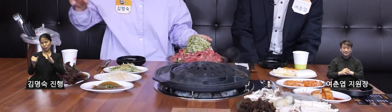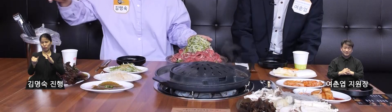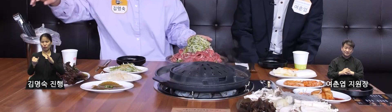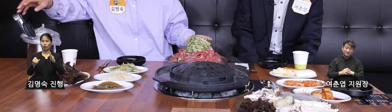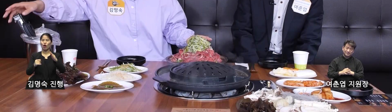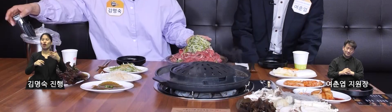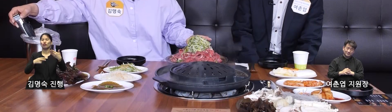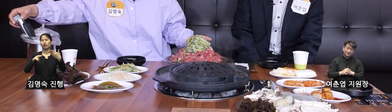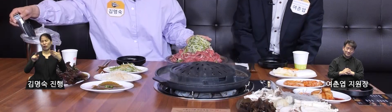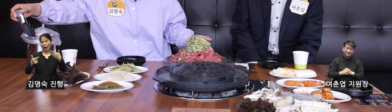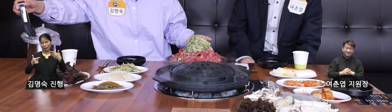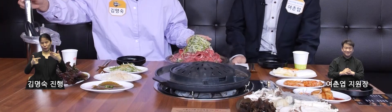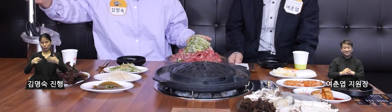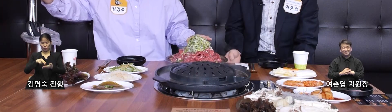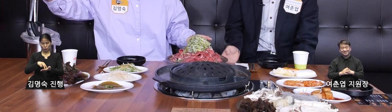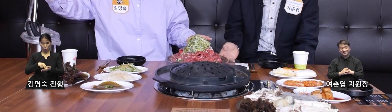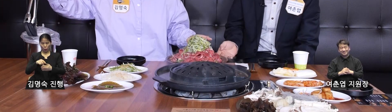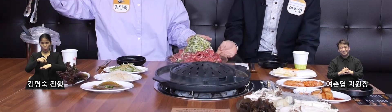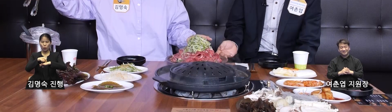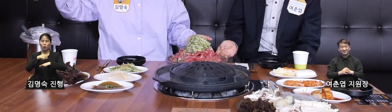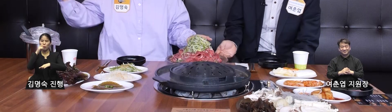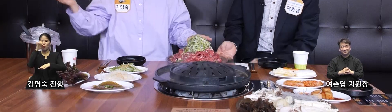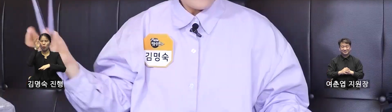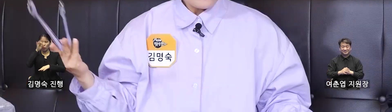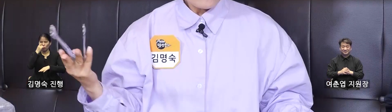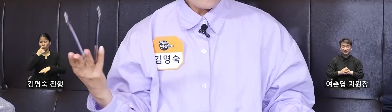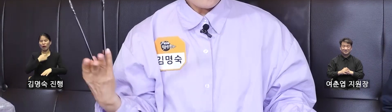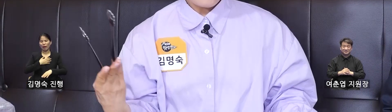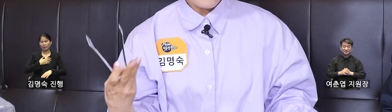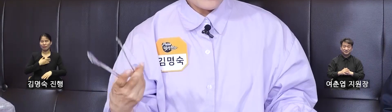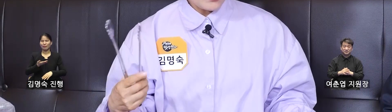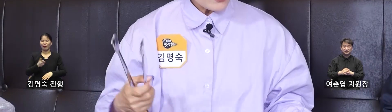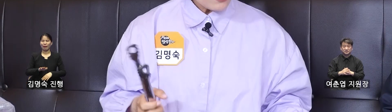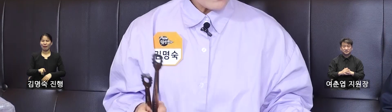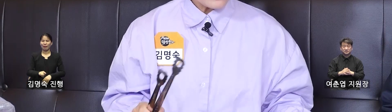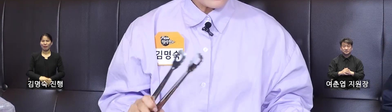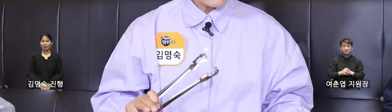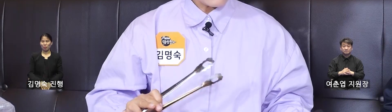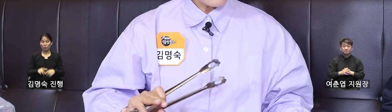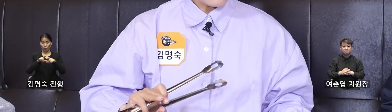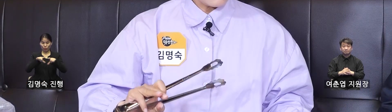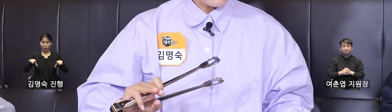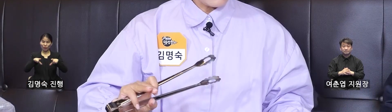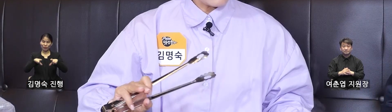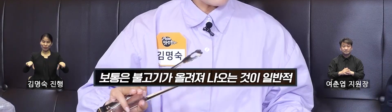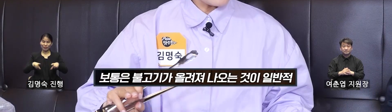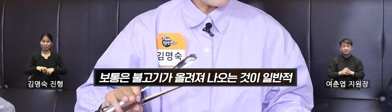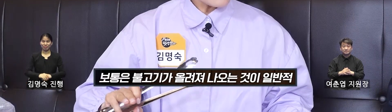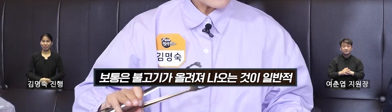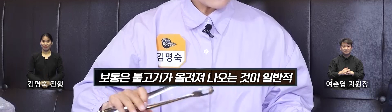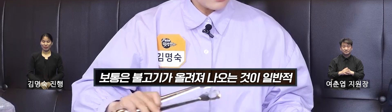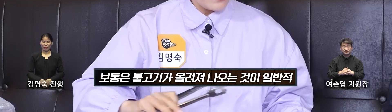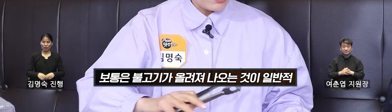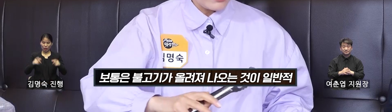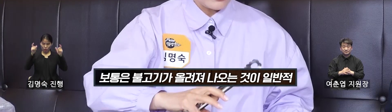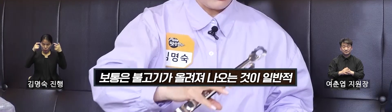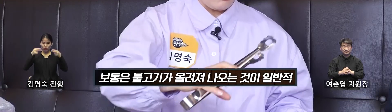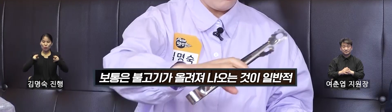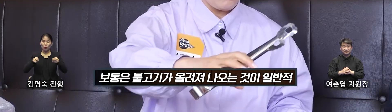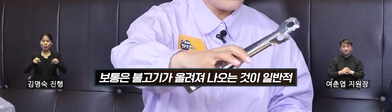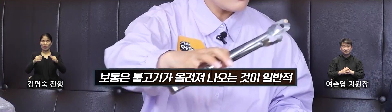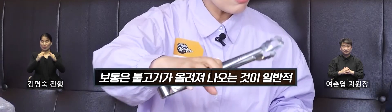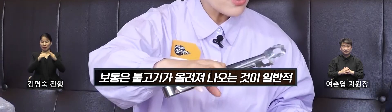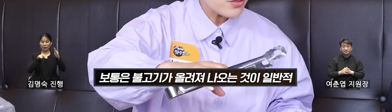볼 줄 알거든요. 어, 근데 또 보통 이게 저희가 불고기집 가면